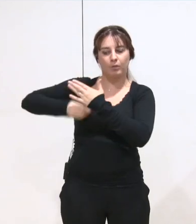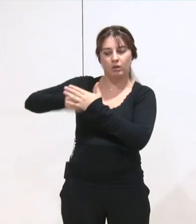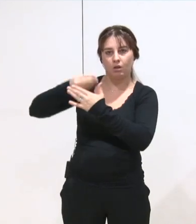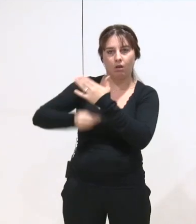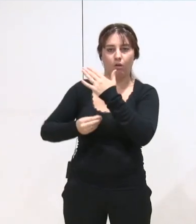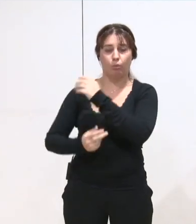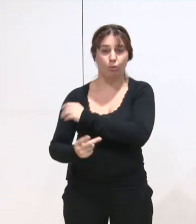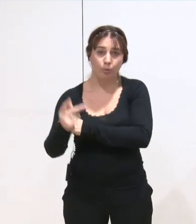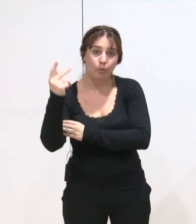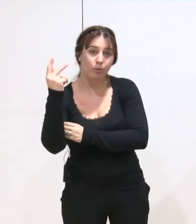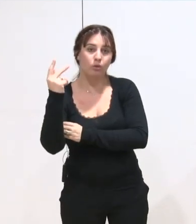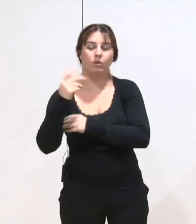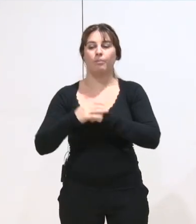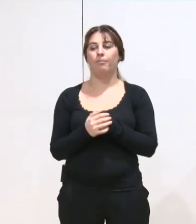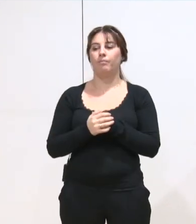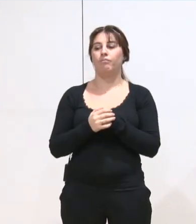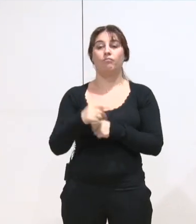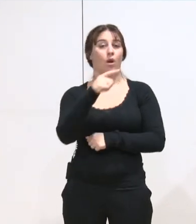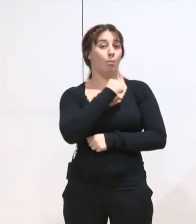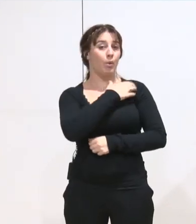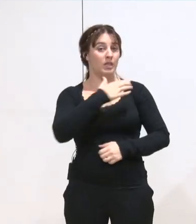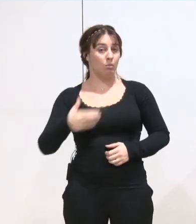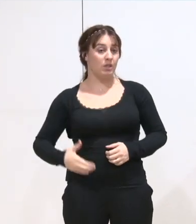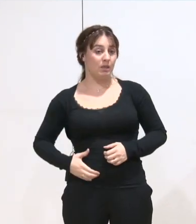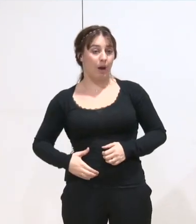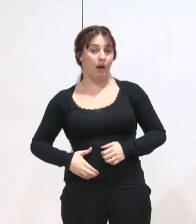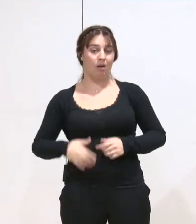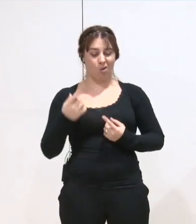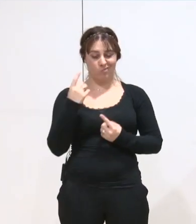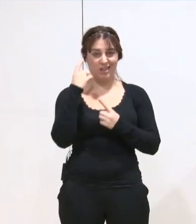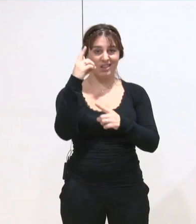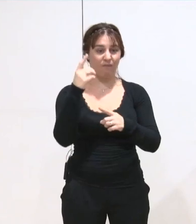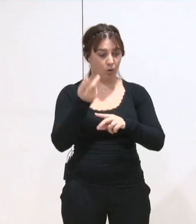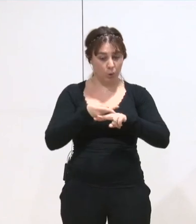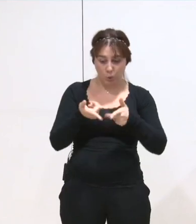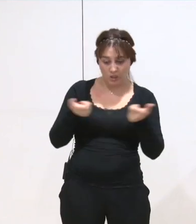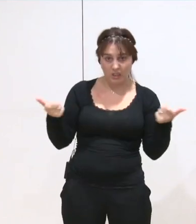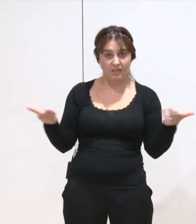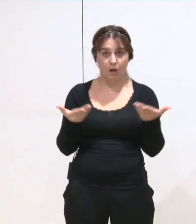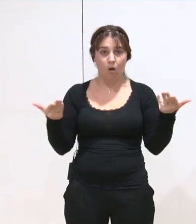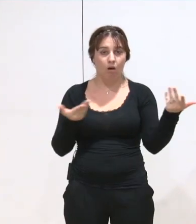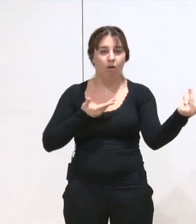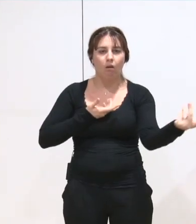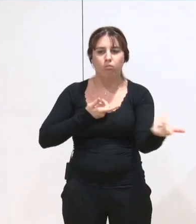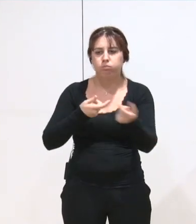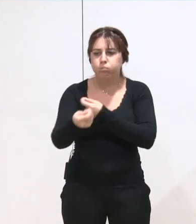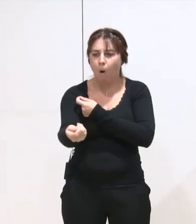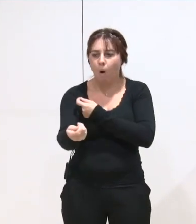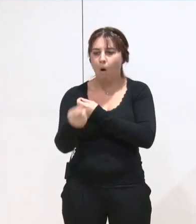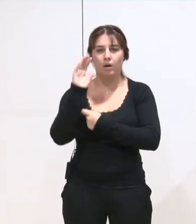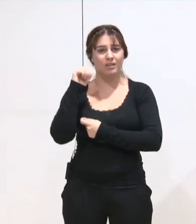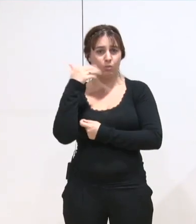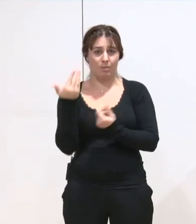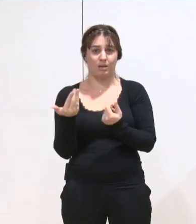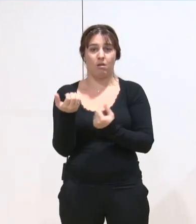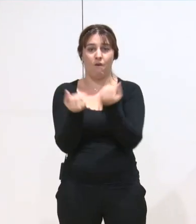grandissant, une police municipale dont les moyens de défense actuels sont particulièrement inadaptés, d'où des patrouilles par